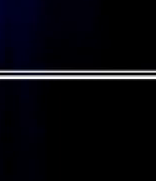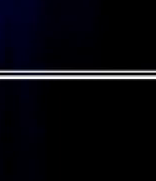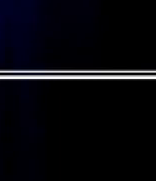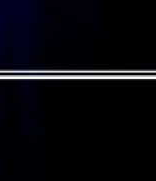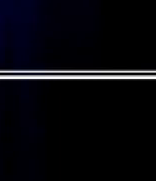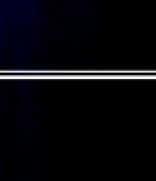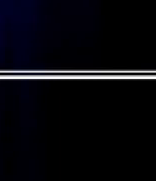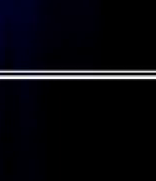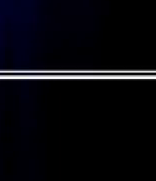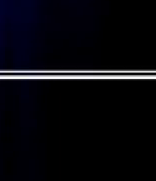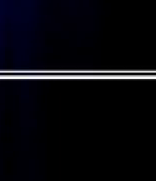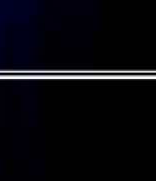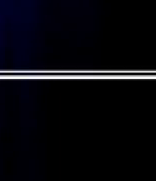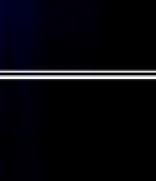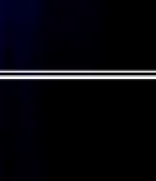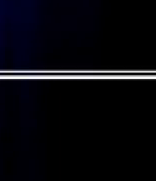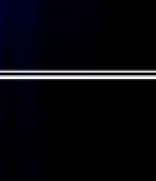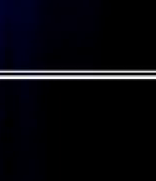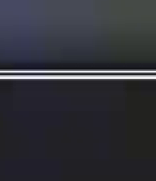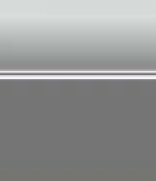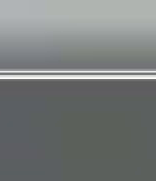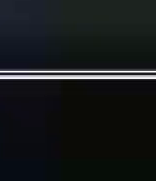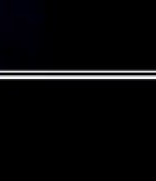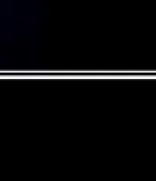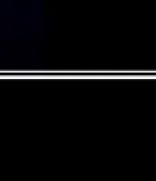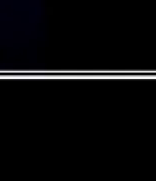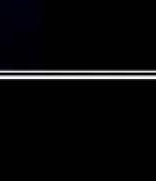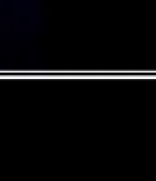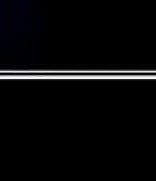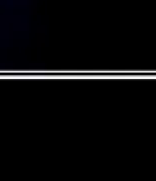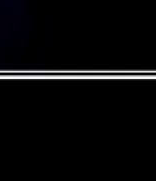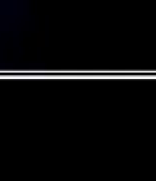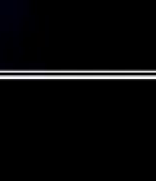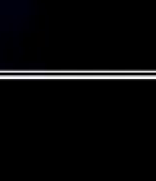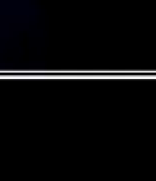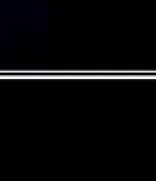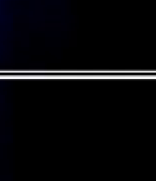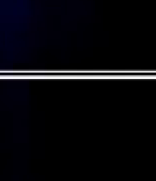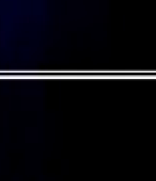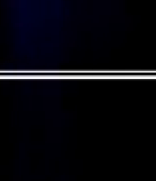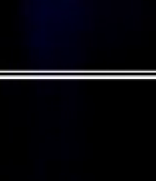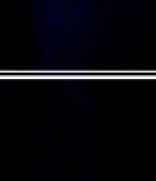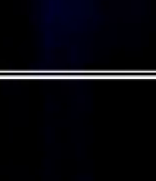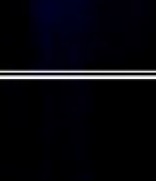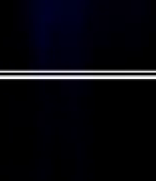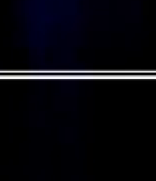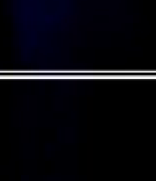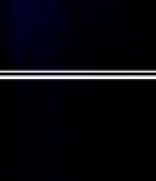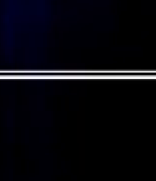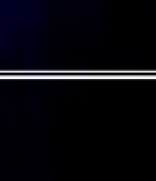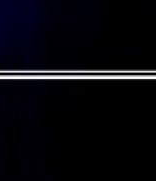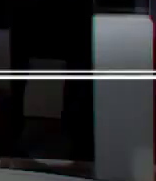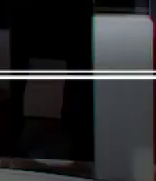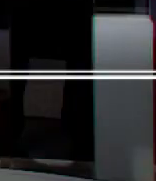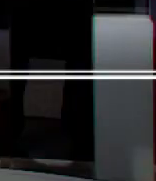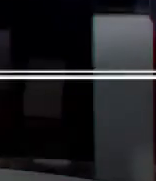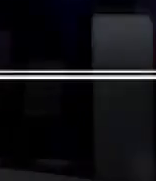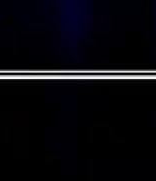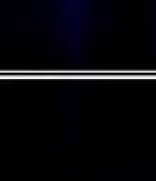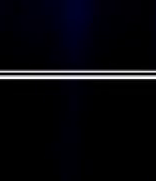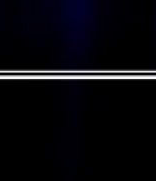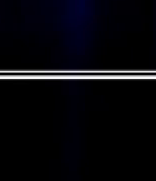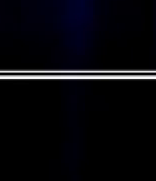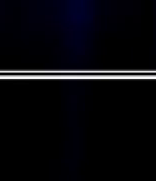서름을 앞당겨 드리고자 합니다. 서울 시내의 그 소상공인들의 임대료 평균을 얼마로 계산을